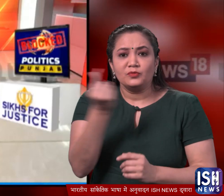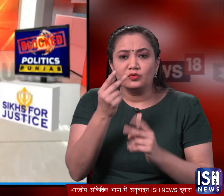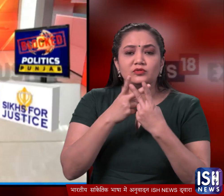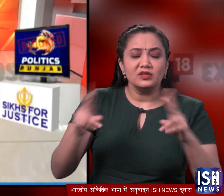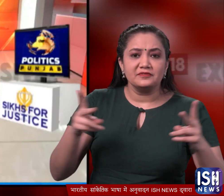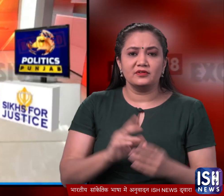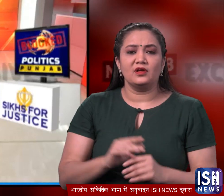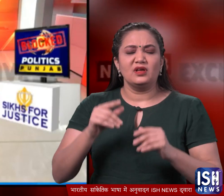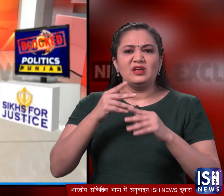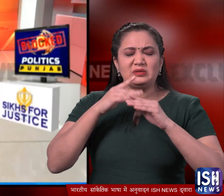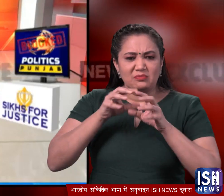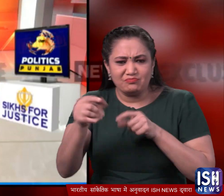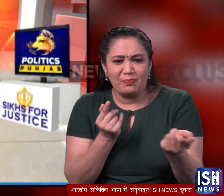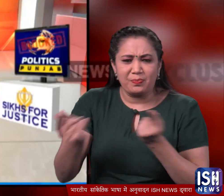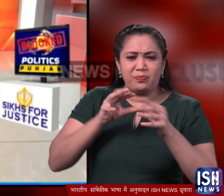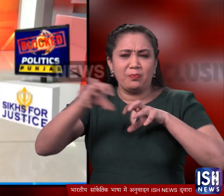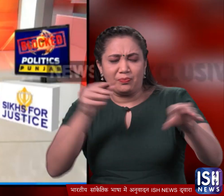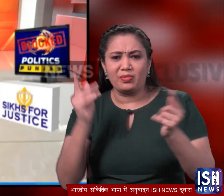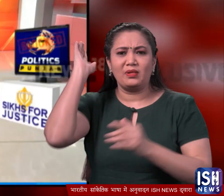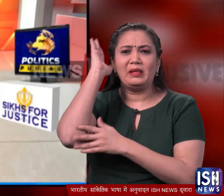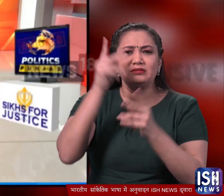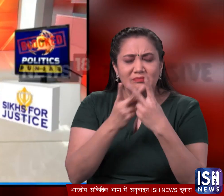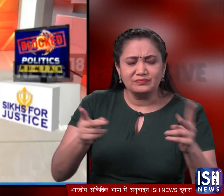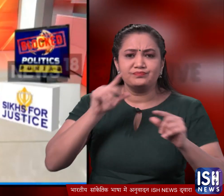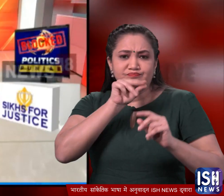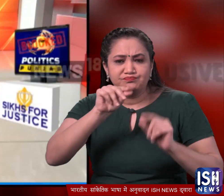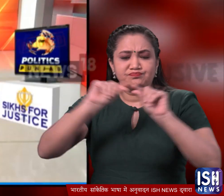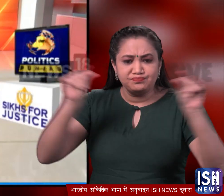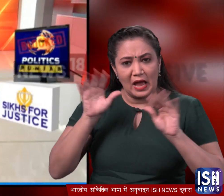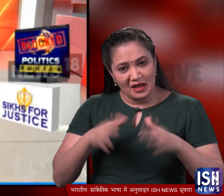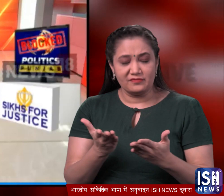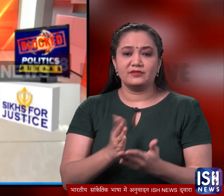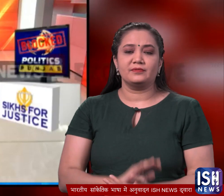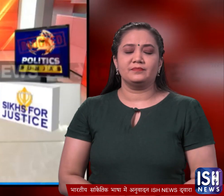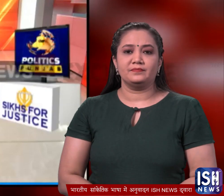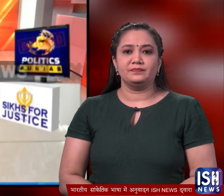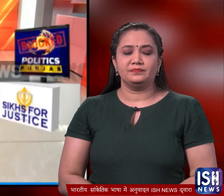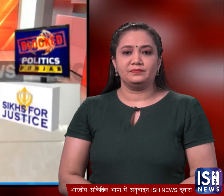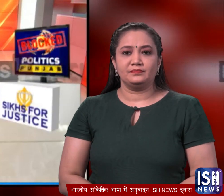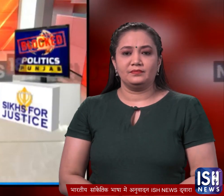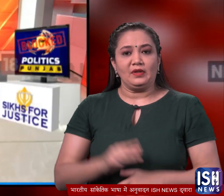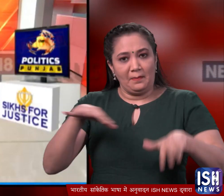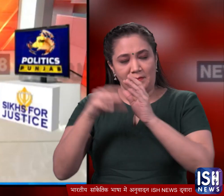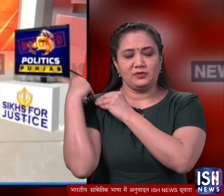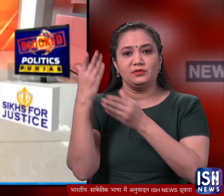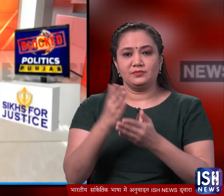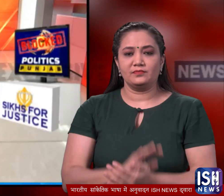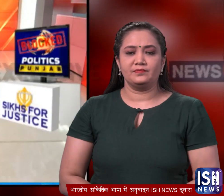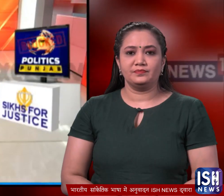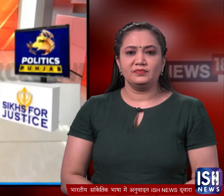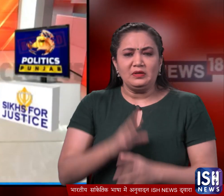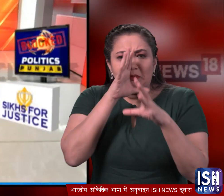इस्तेमाल के लिए इस चैनल पर अलगाववाद को भड़काने वाला कंटेंट भी तैयार करने का आरोप